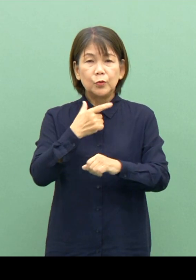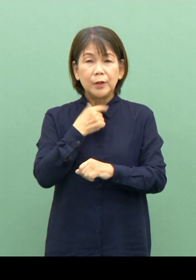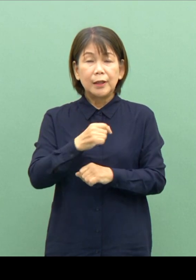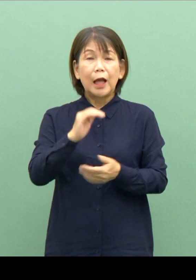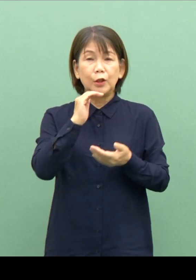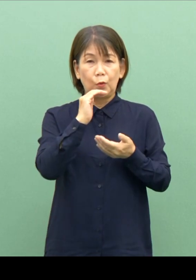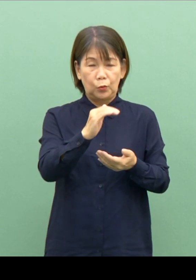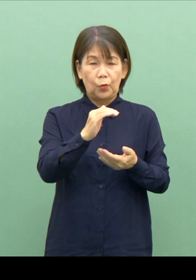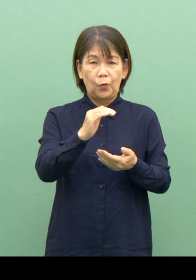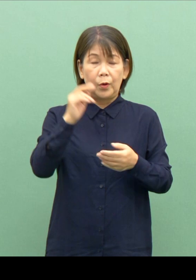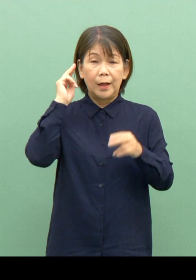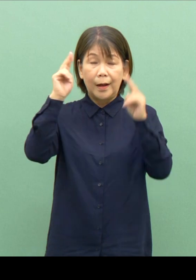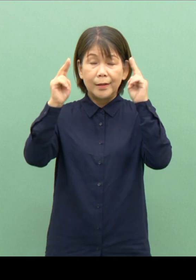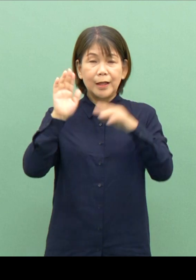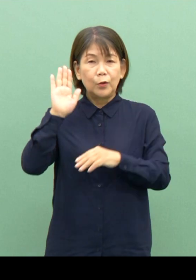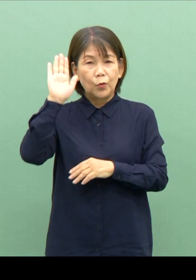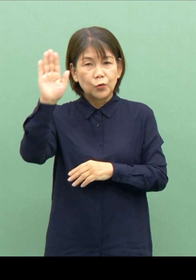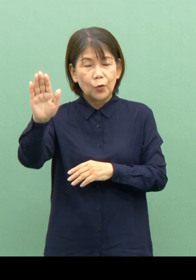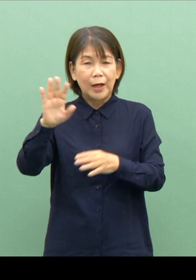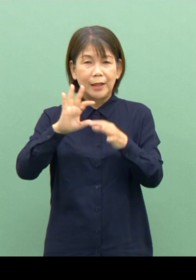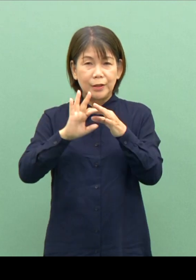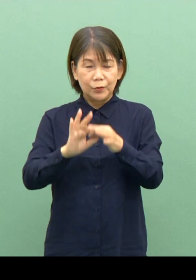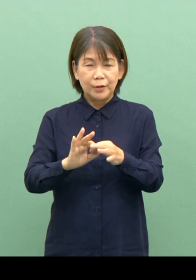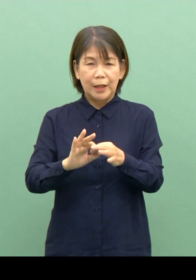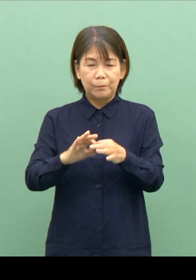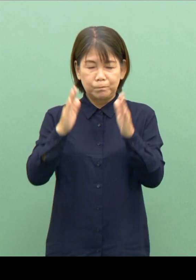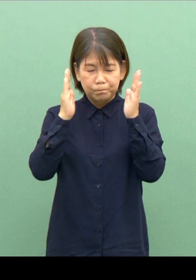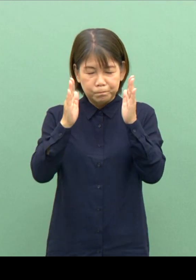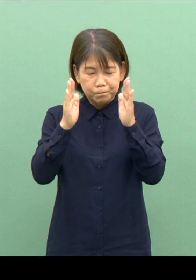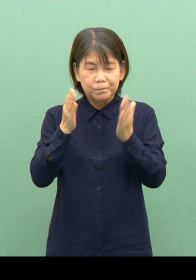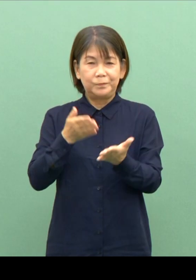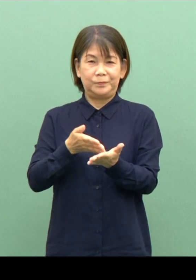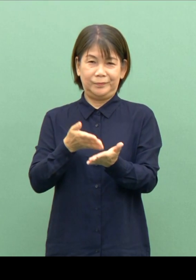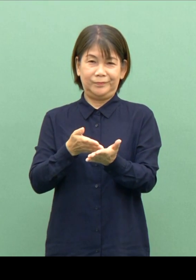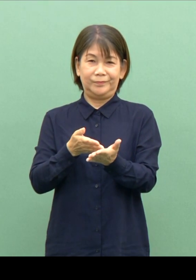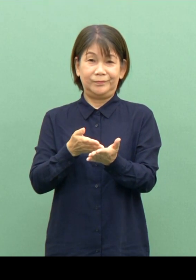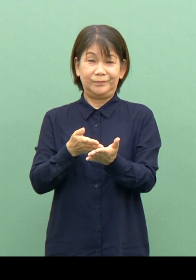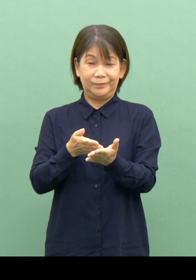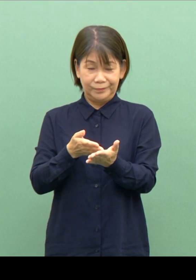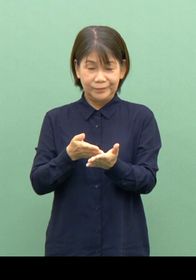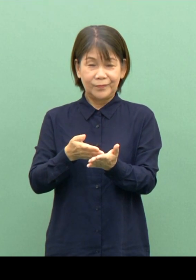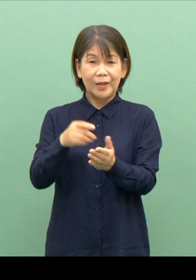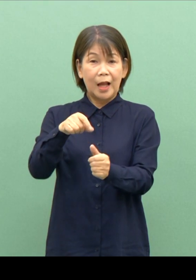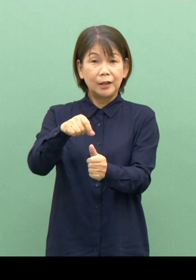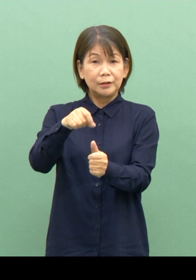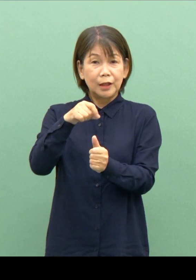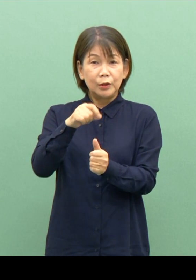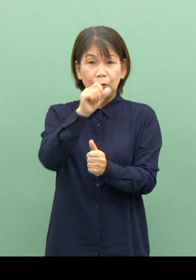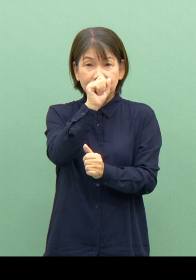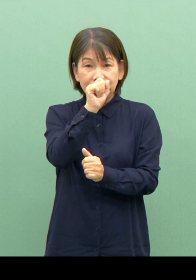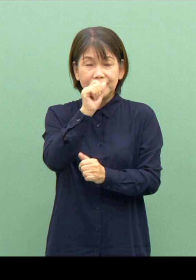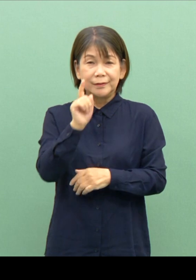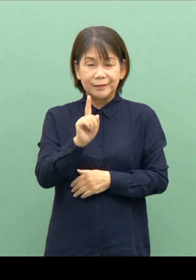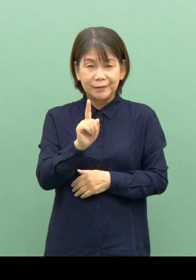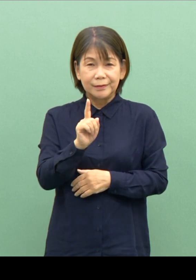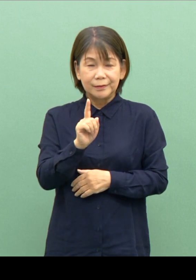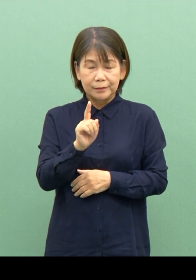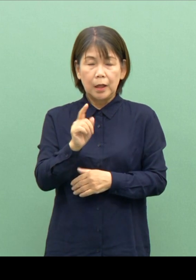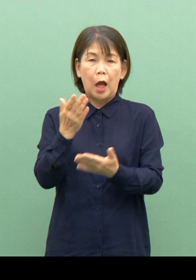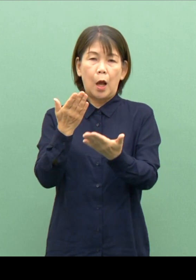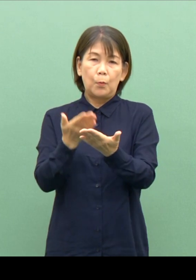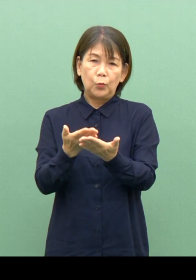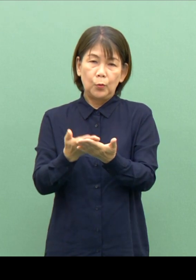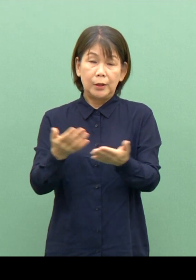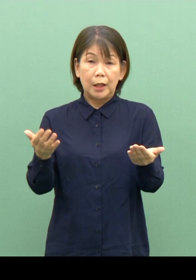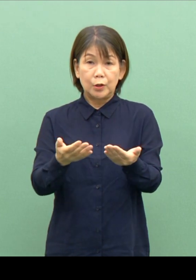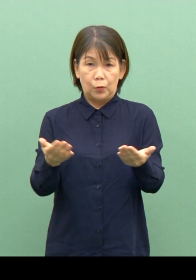について熱意を持ってお話をさせていただきました。採用してよかった点としては、求めていた分野でしっかり